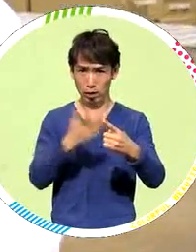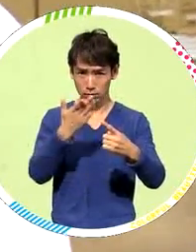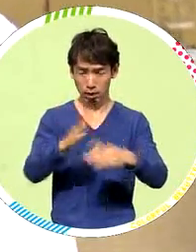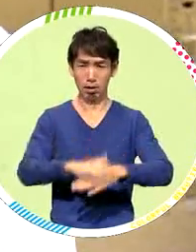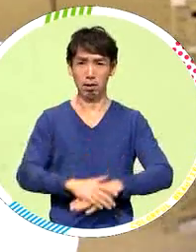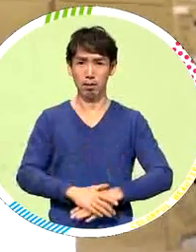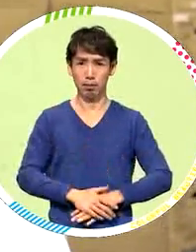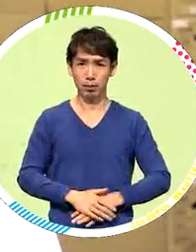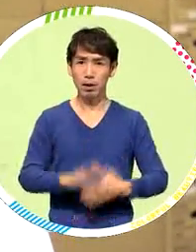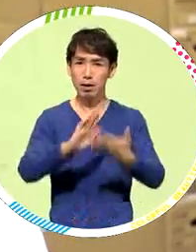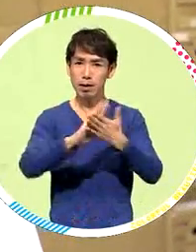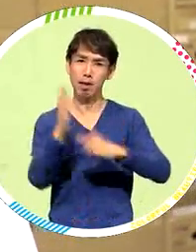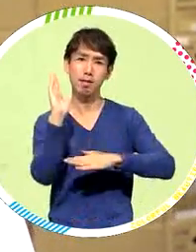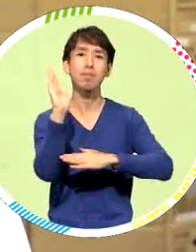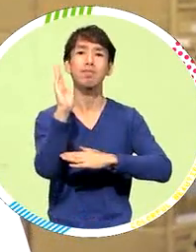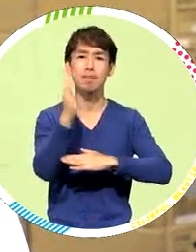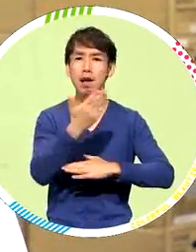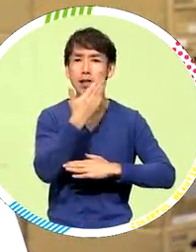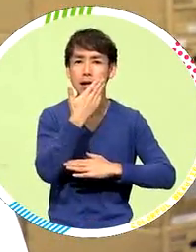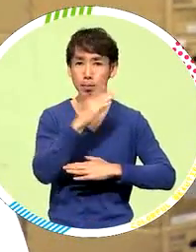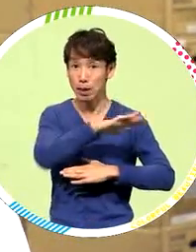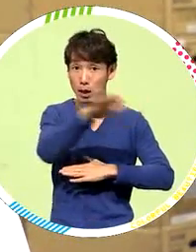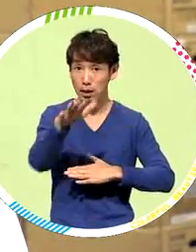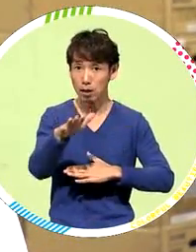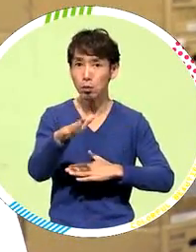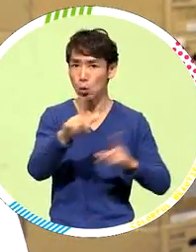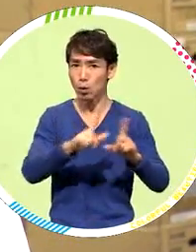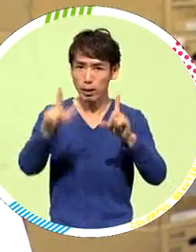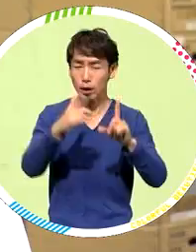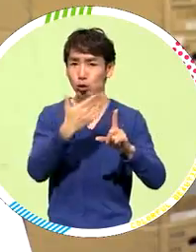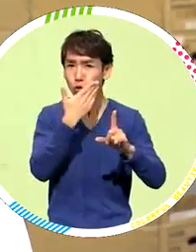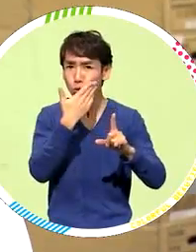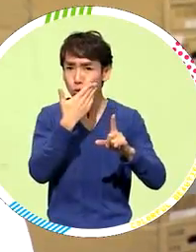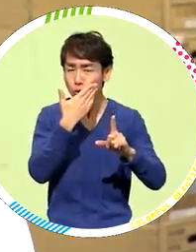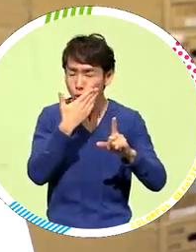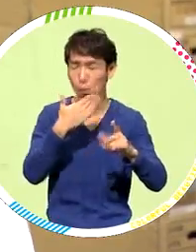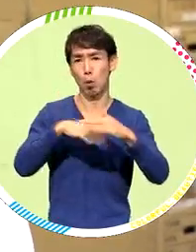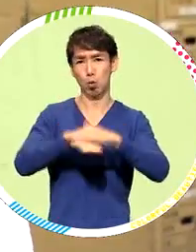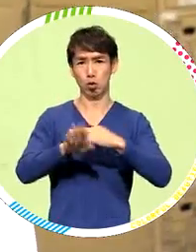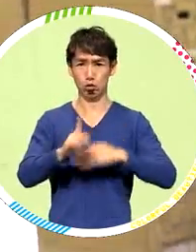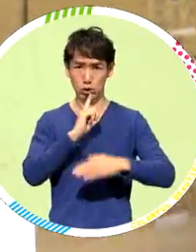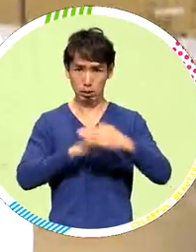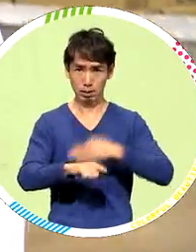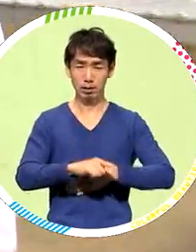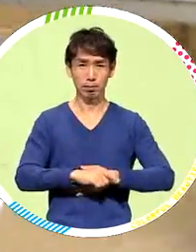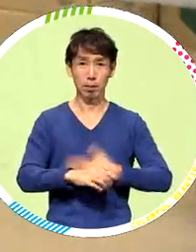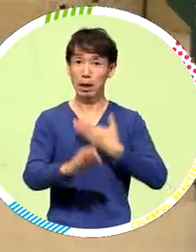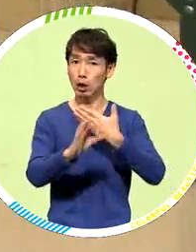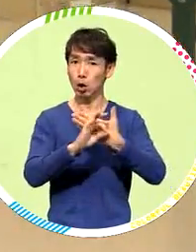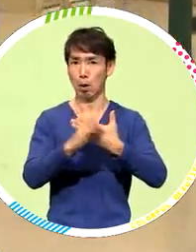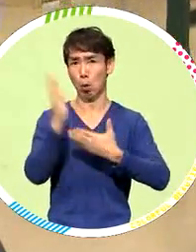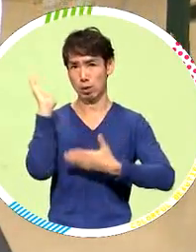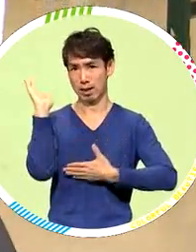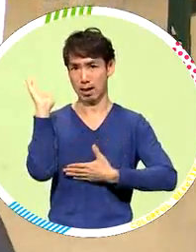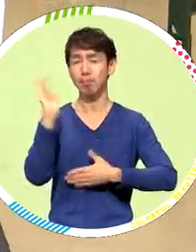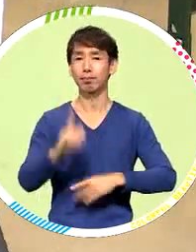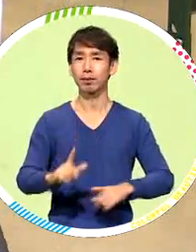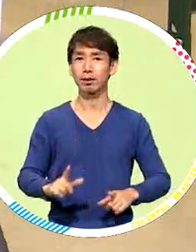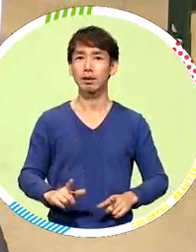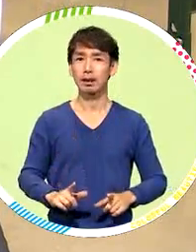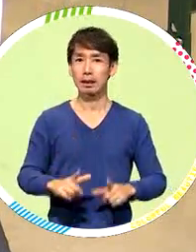大事なもの皆さんの生活に重要なものを保存してるんですけどもこちらの資料は